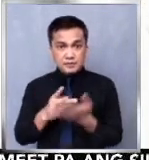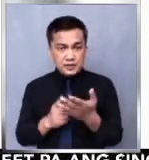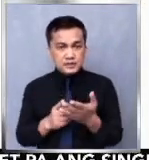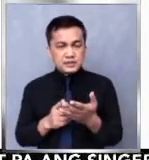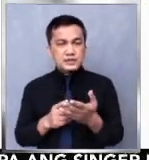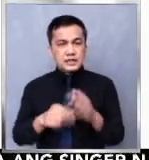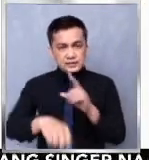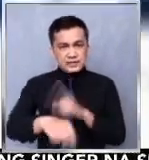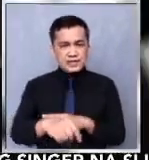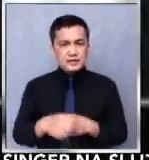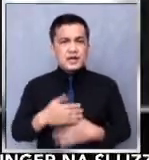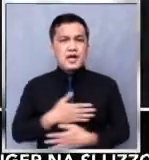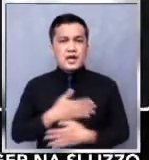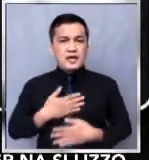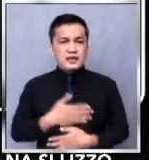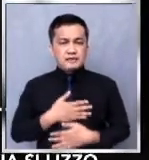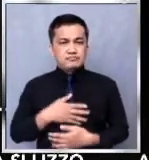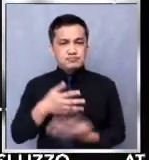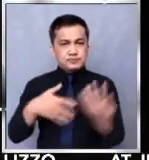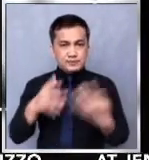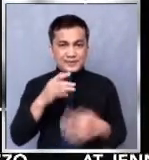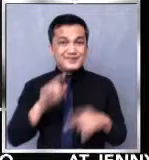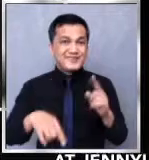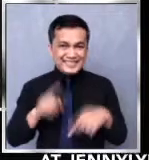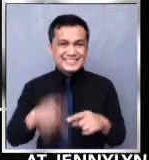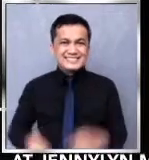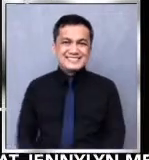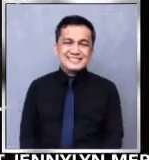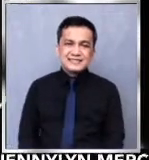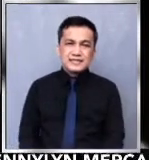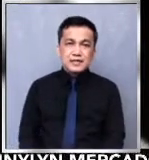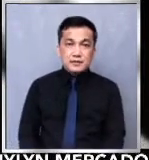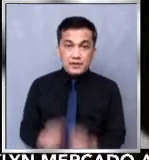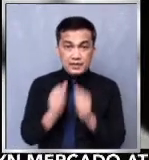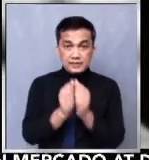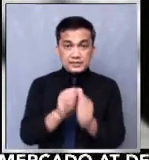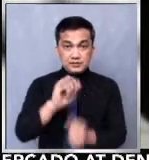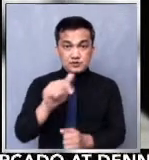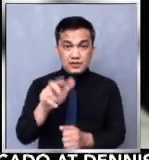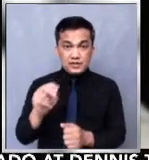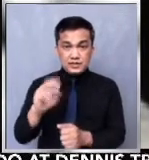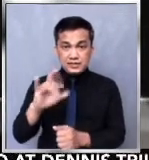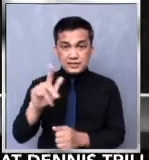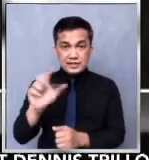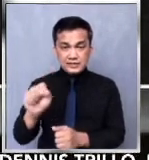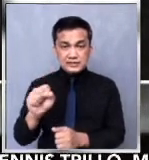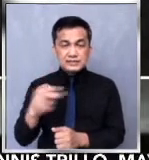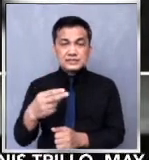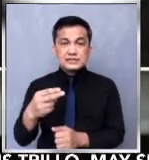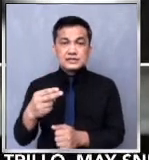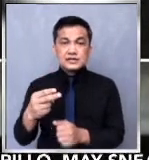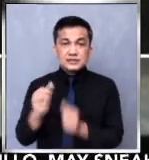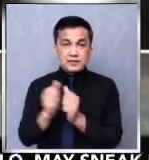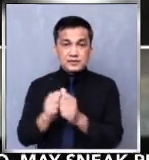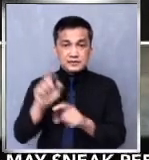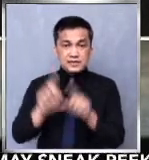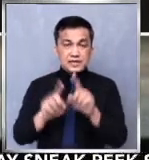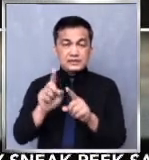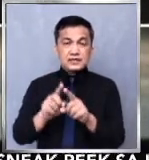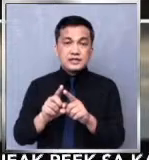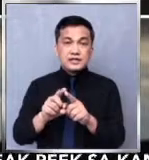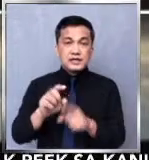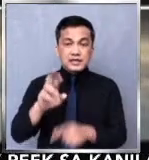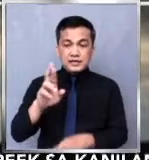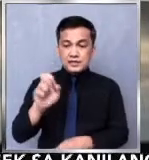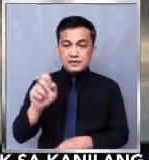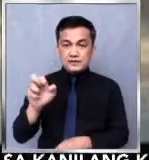my friends. Makakasama ni Julian ang The Clash co-host star niyang si Raver Cruz na very honored daw na maging